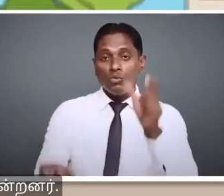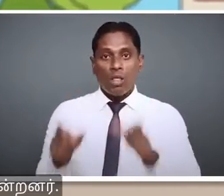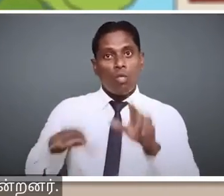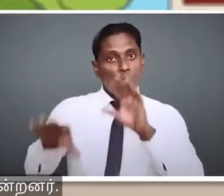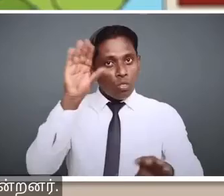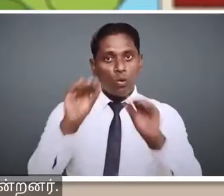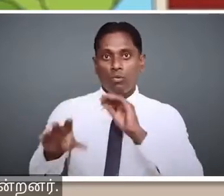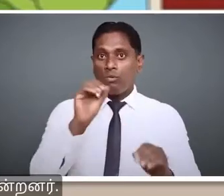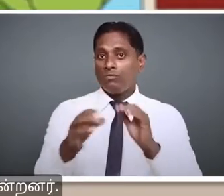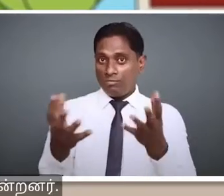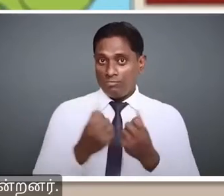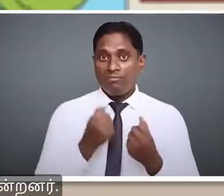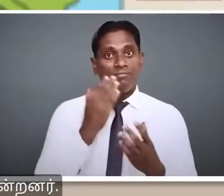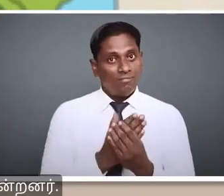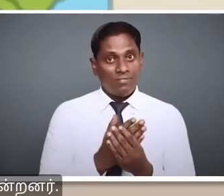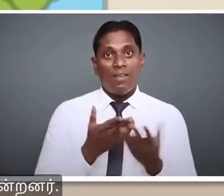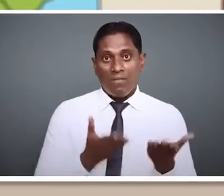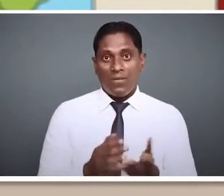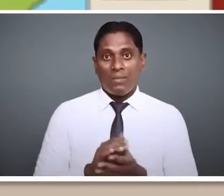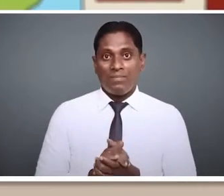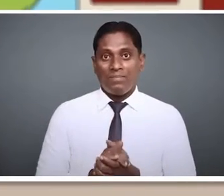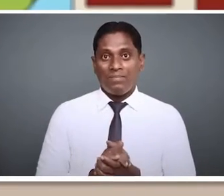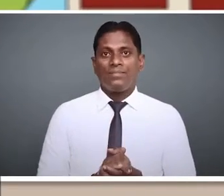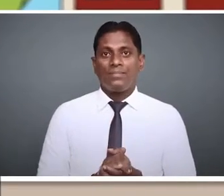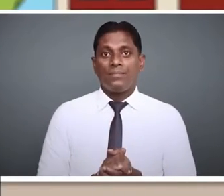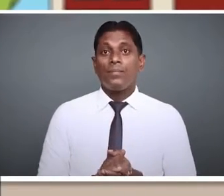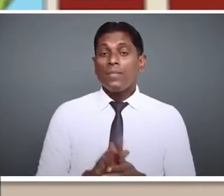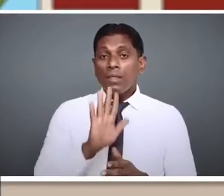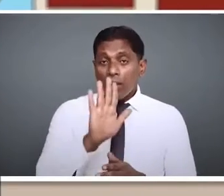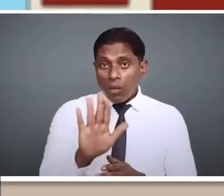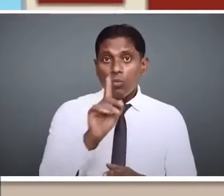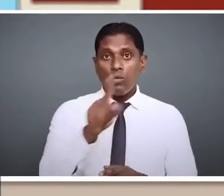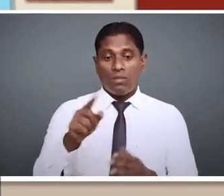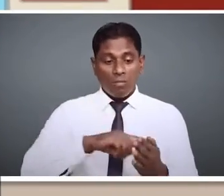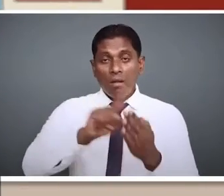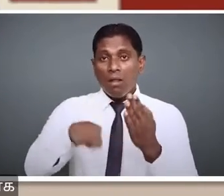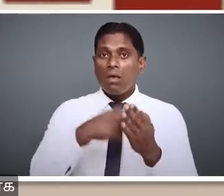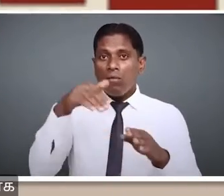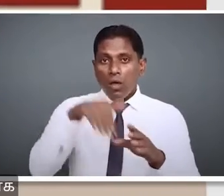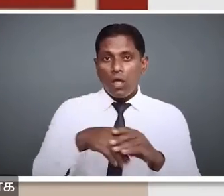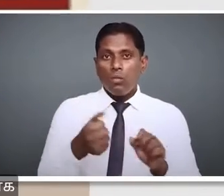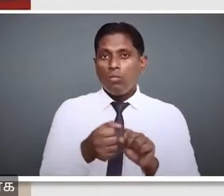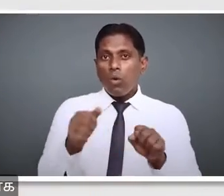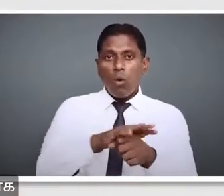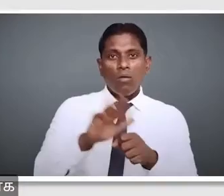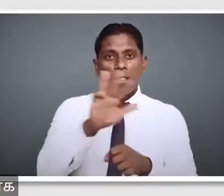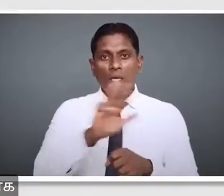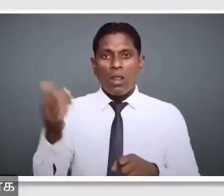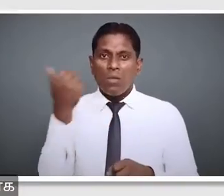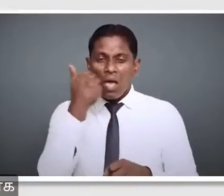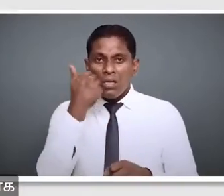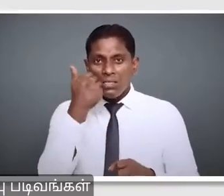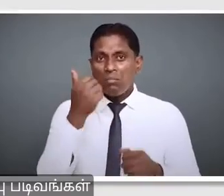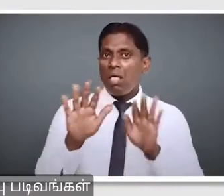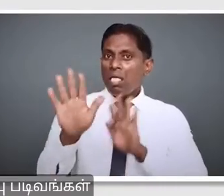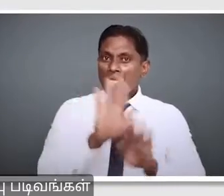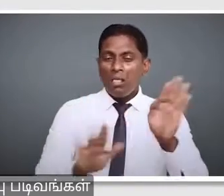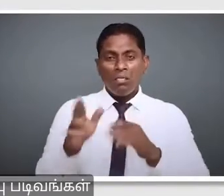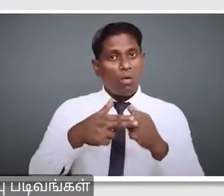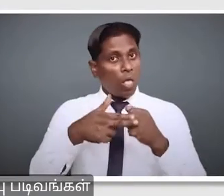இந்த வாக்காளர் தகவல்கள் சேகரிக்கின்றனர். இருப்பினும் நாட்டில் கடந்த வருடம் காணப்பட்ட COVID-19 தொற்றுநோய் காரணமாக